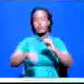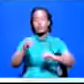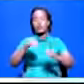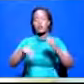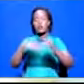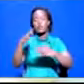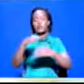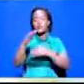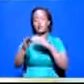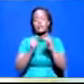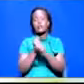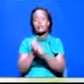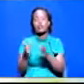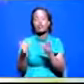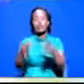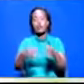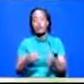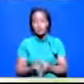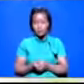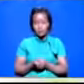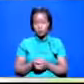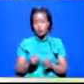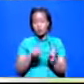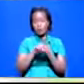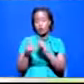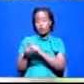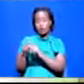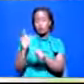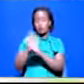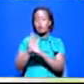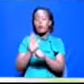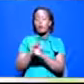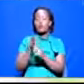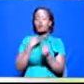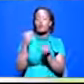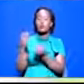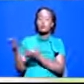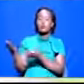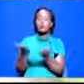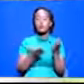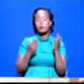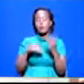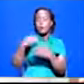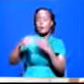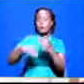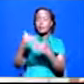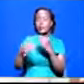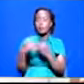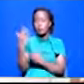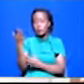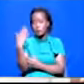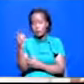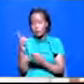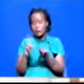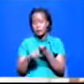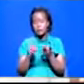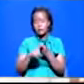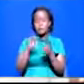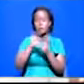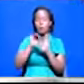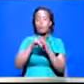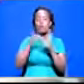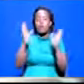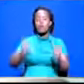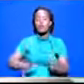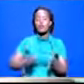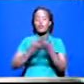yao. Kampuni zinazotaka kutuma maombi ya kuwasilisha karatasi za uchaguzi, sajili za wapiga kura, fomu za matokeo na